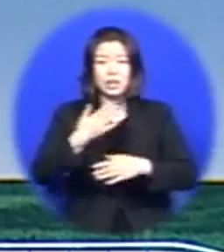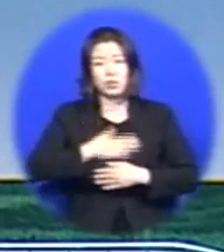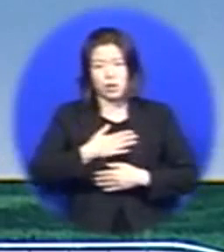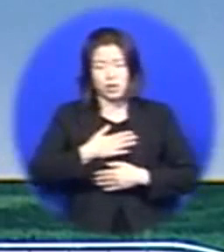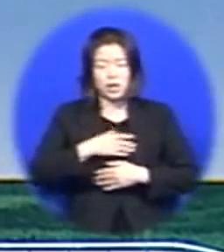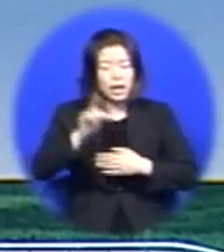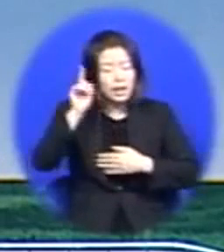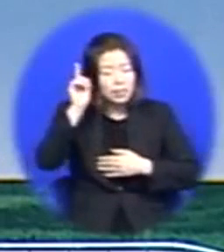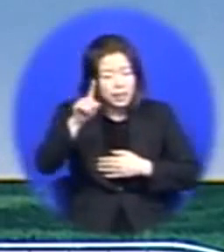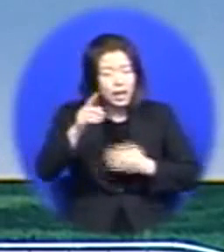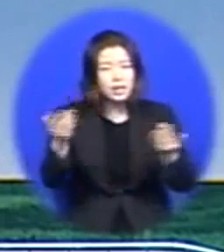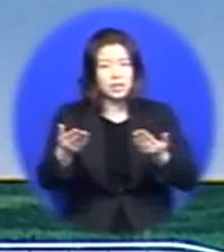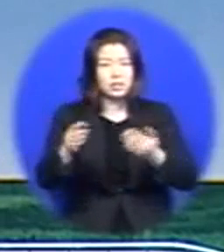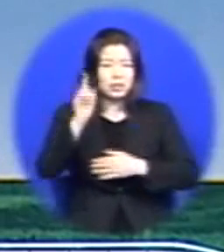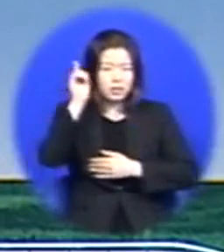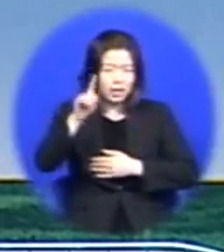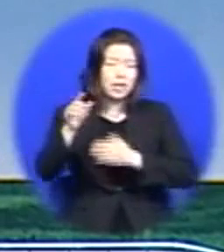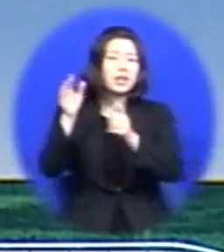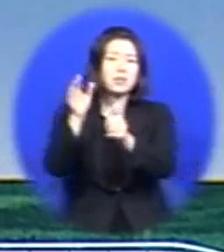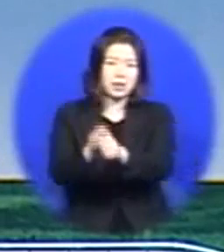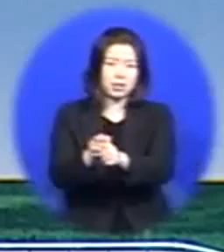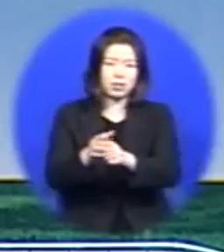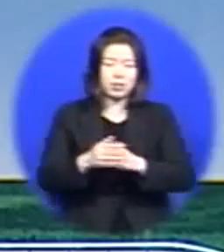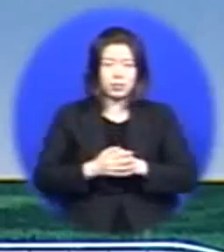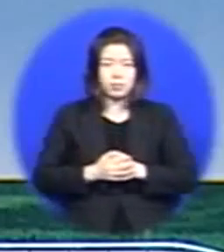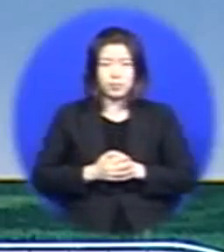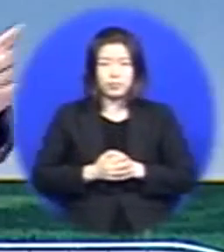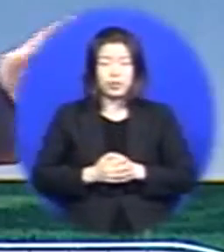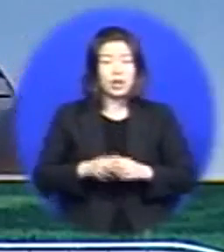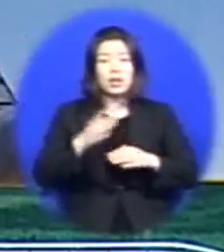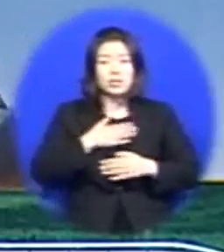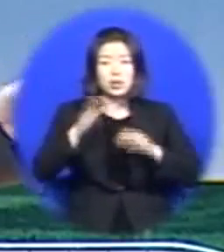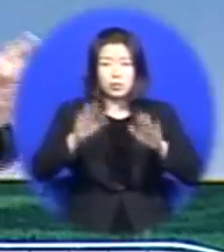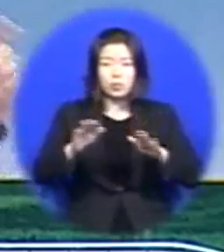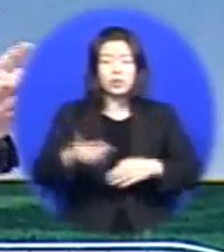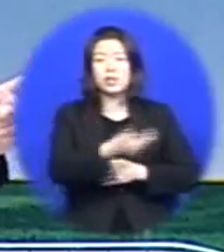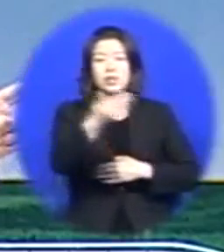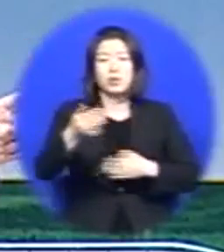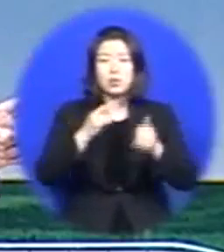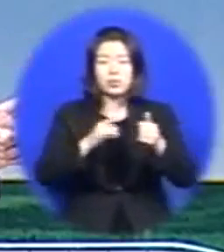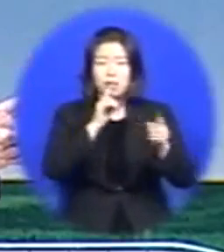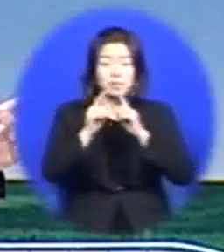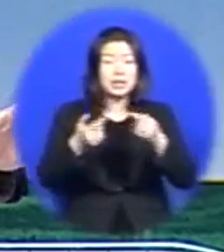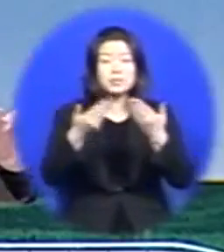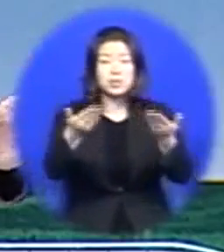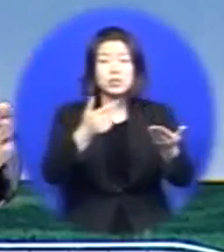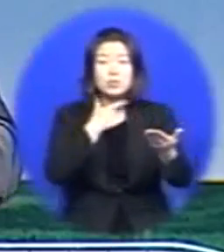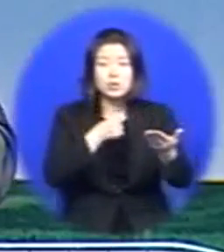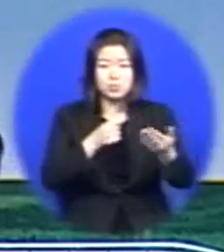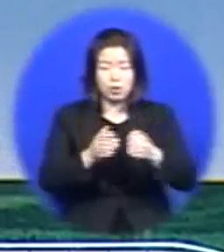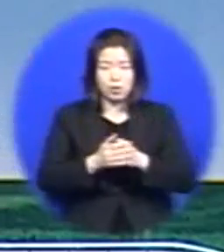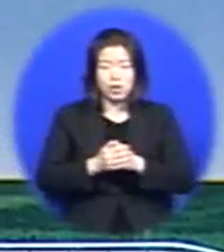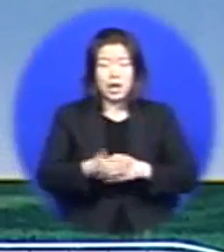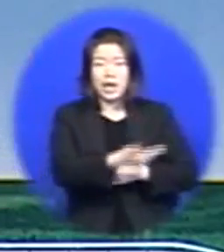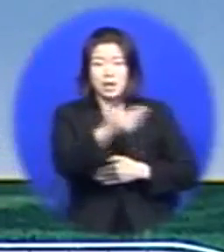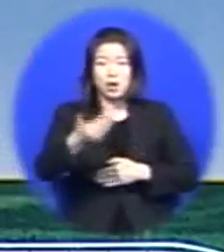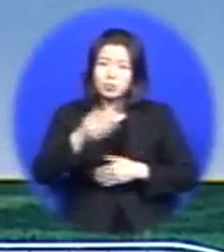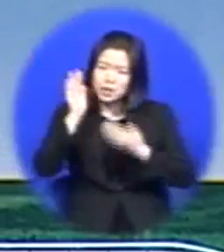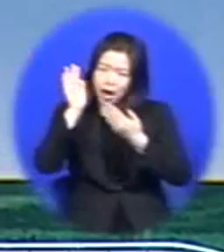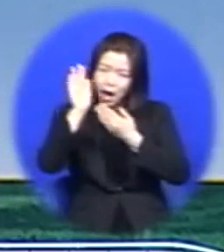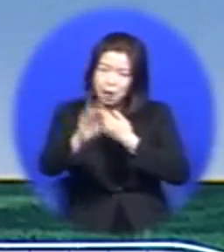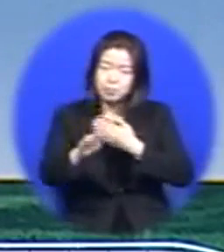일은 내일에 맡기십시오. 저는 오늘 여러분들에게도 말씀드리고 싶어요. 여러분이